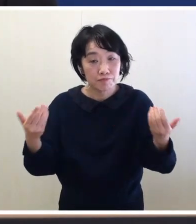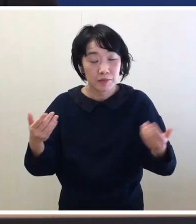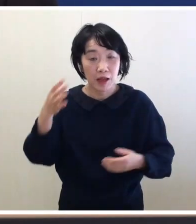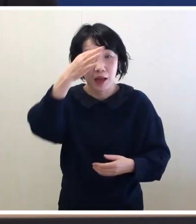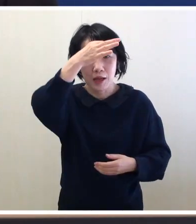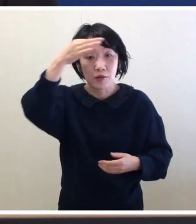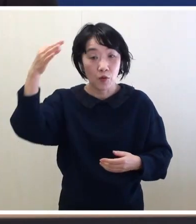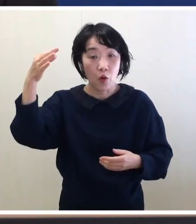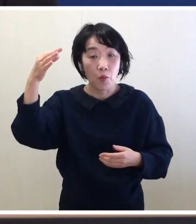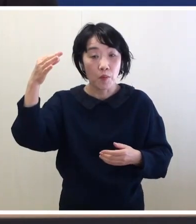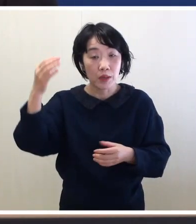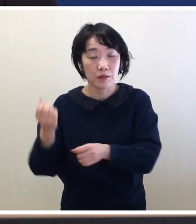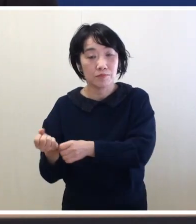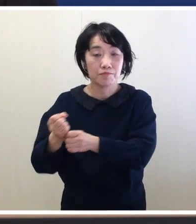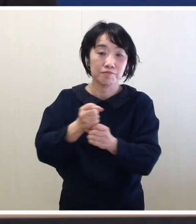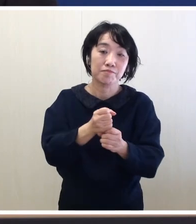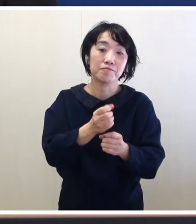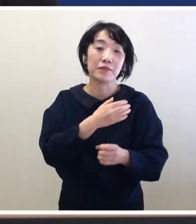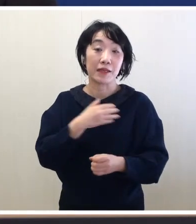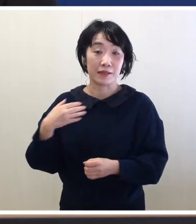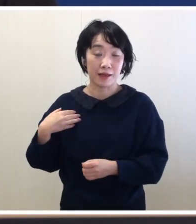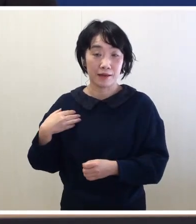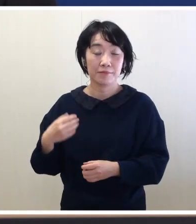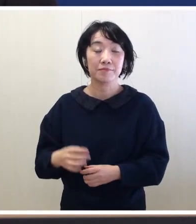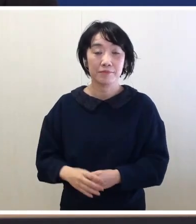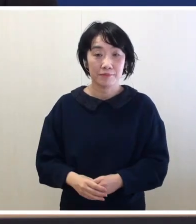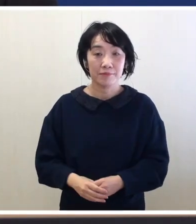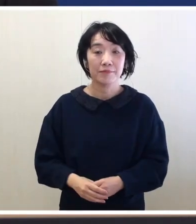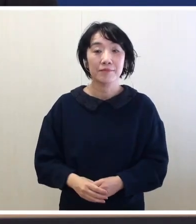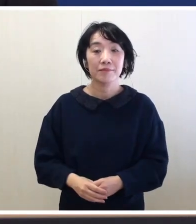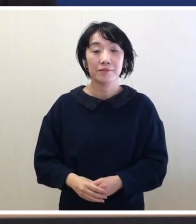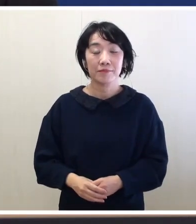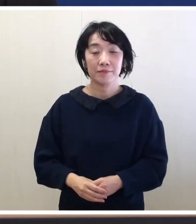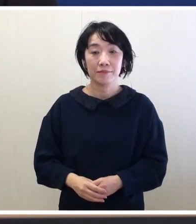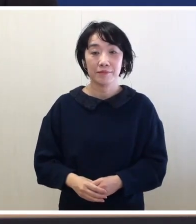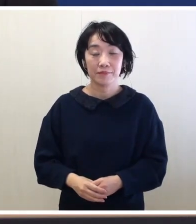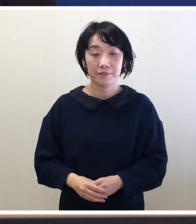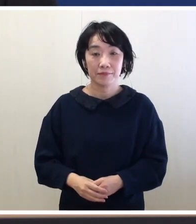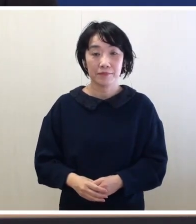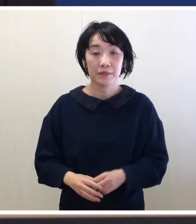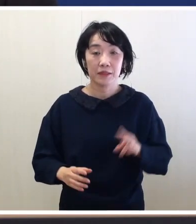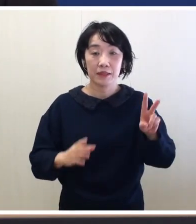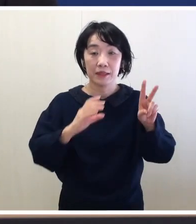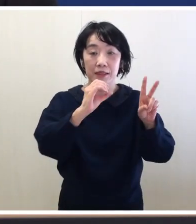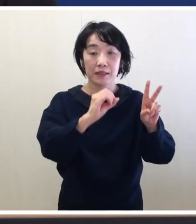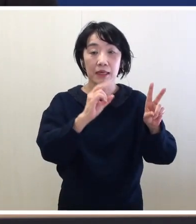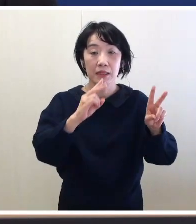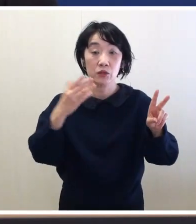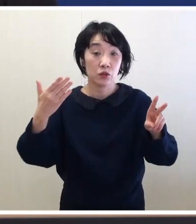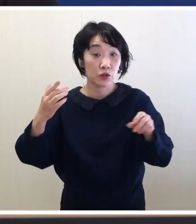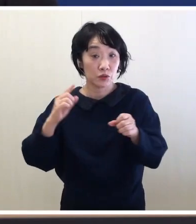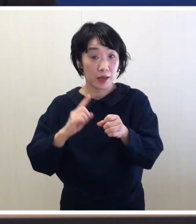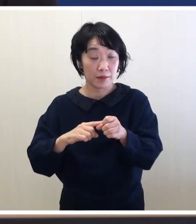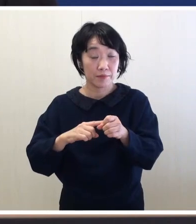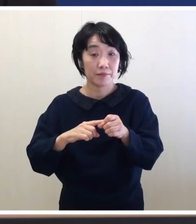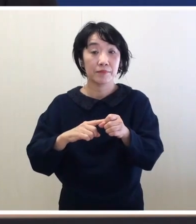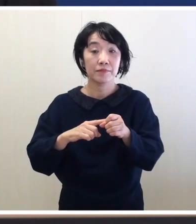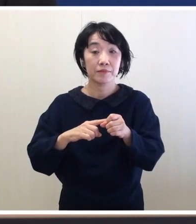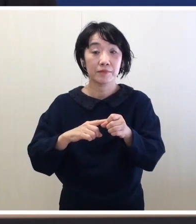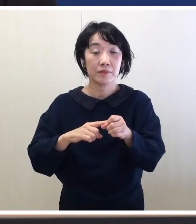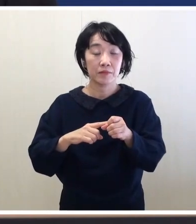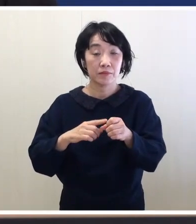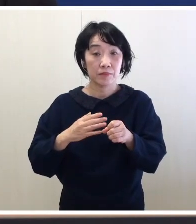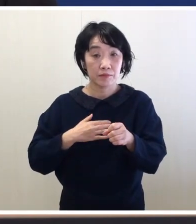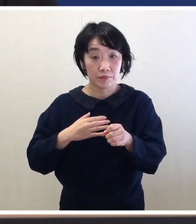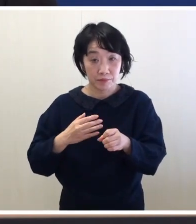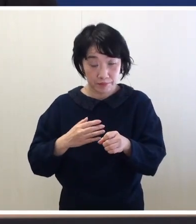100年ぶりに神戸の地に戻ってくるということになりますが、それと同時に2029年